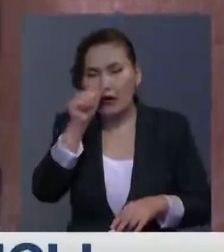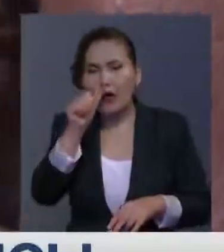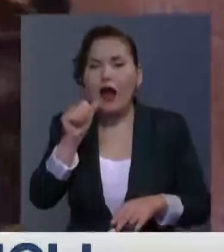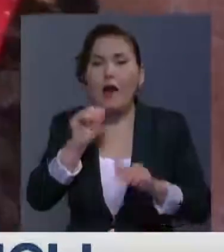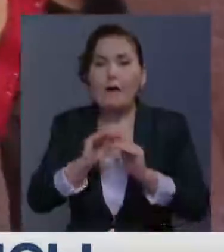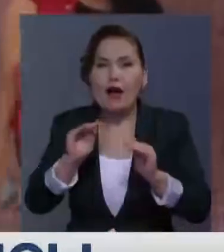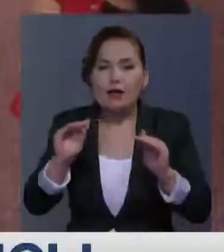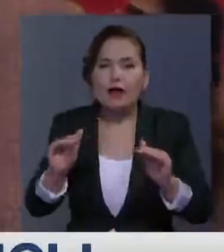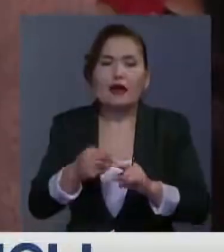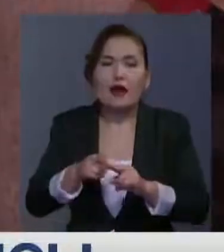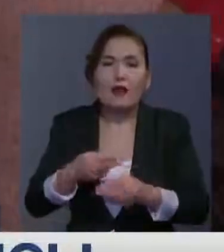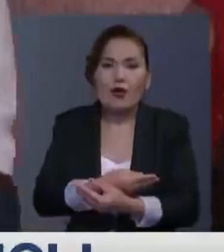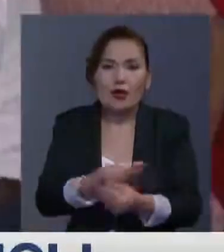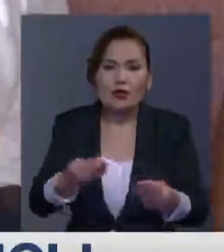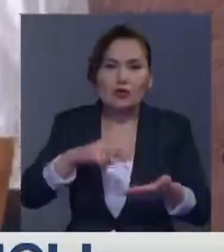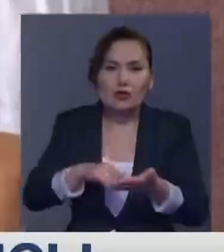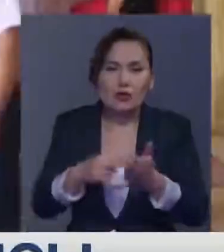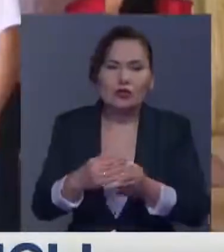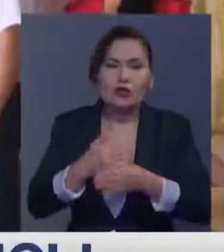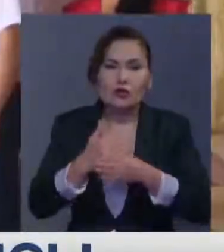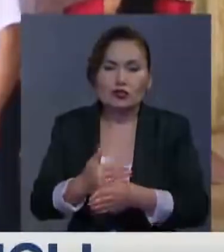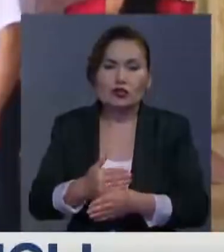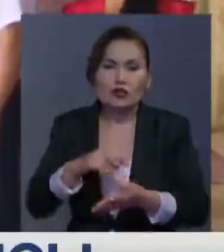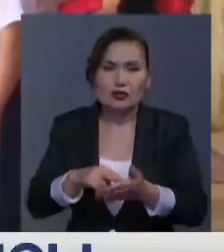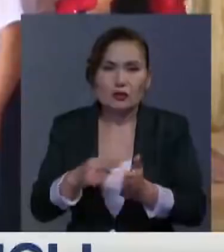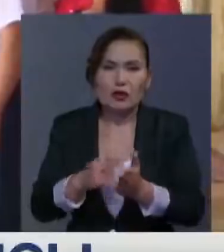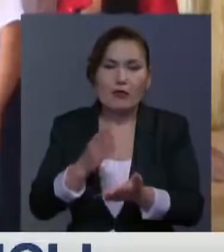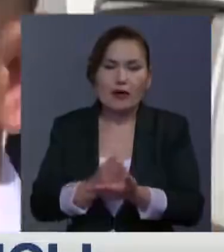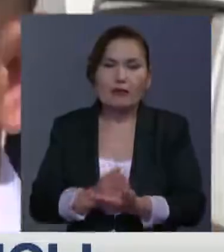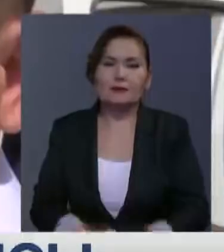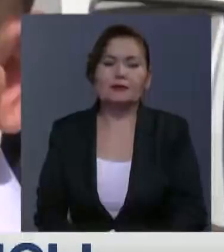соңына дейін көмек көрсетіледі деп жоспарланған.